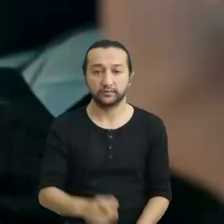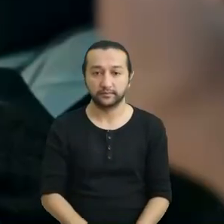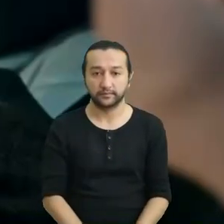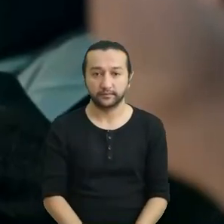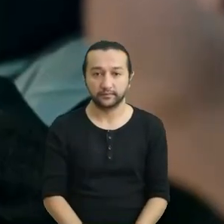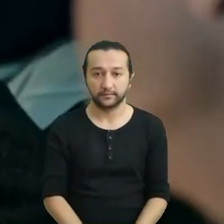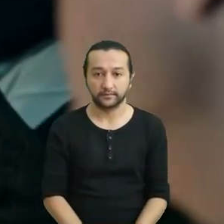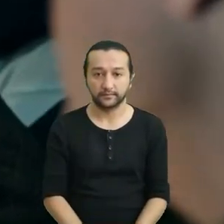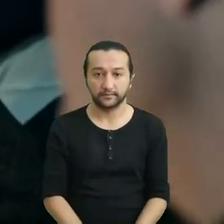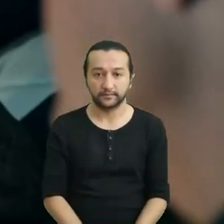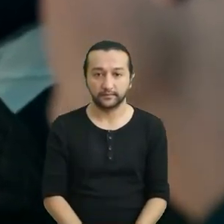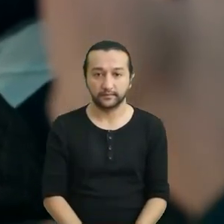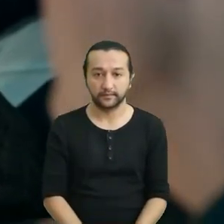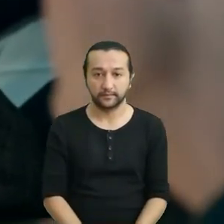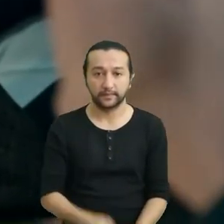ifadesiyle baktı.